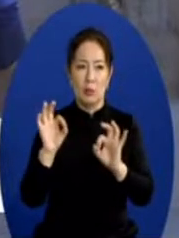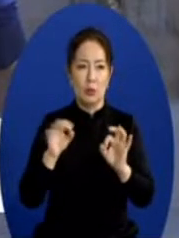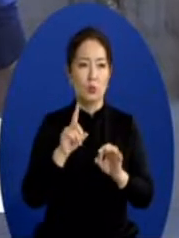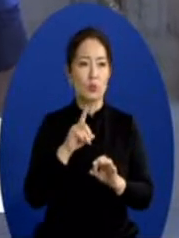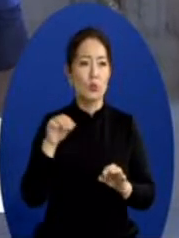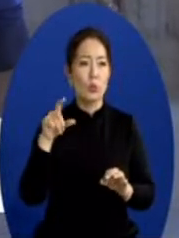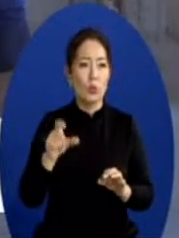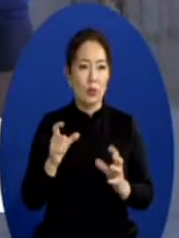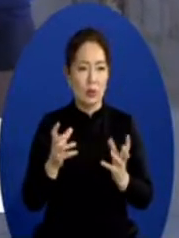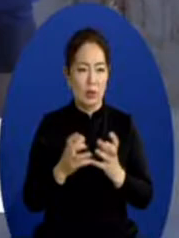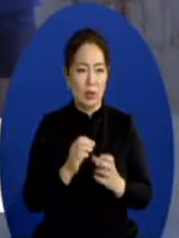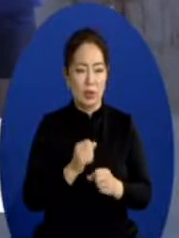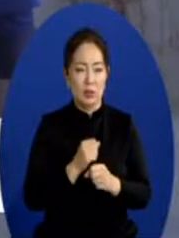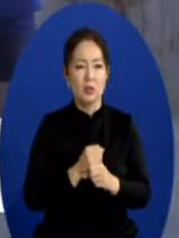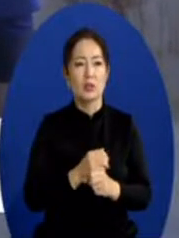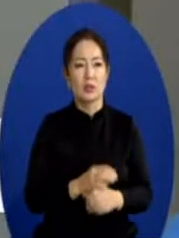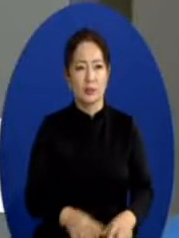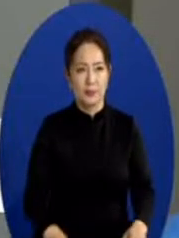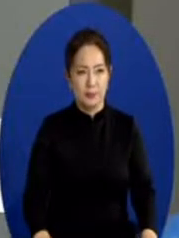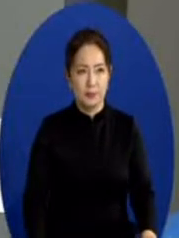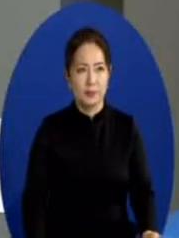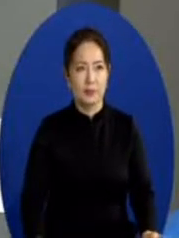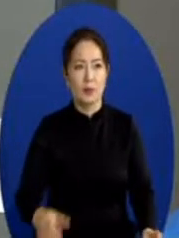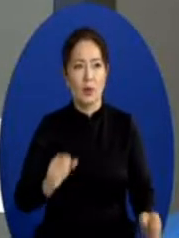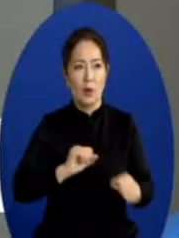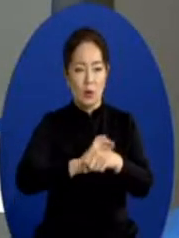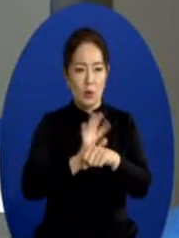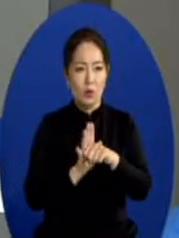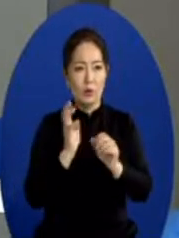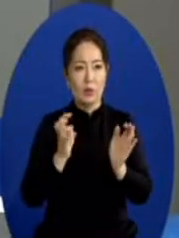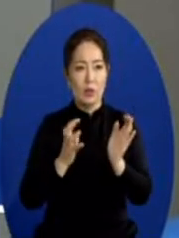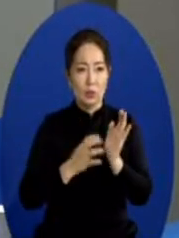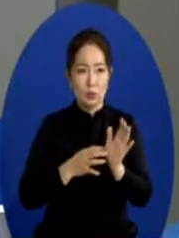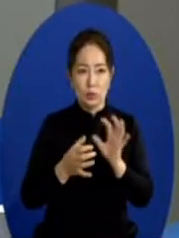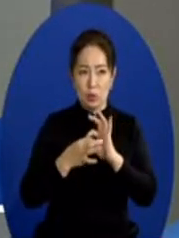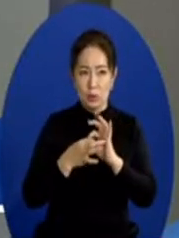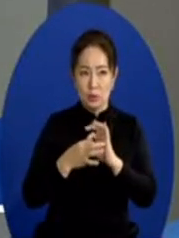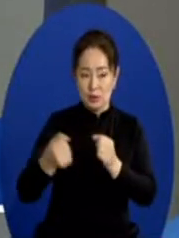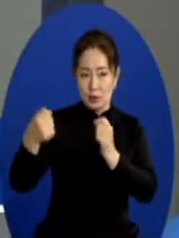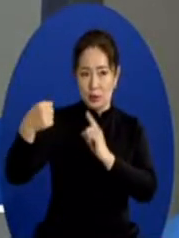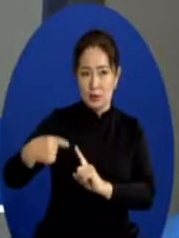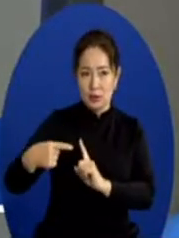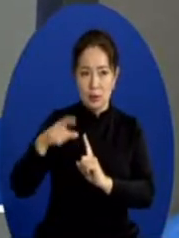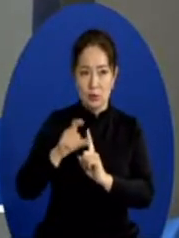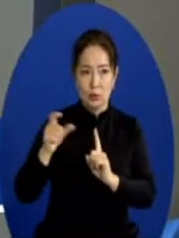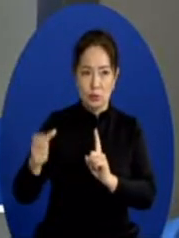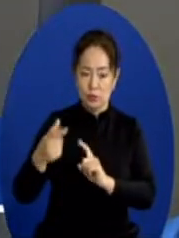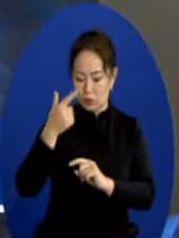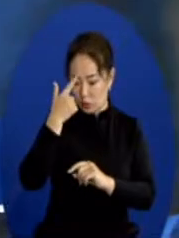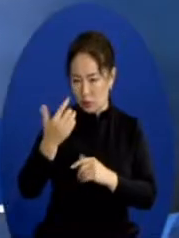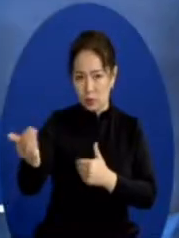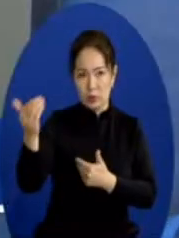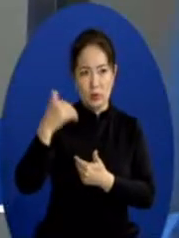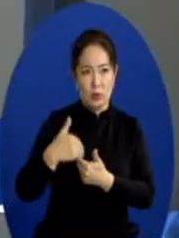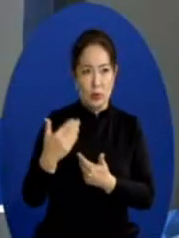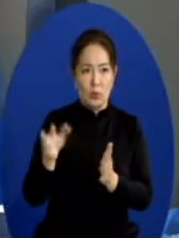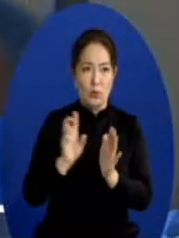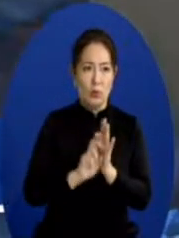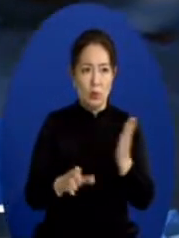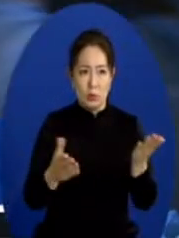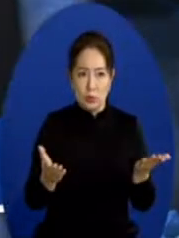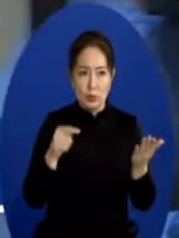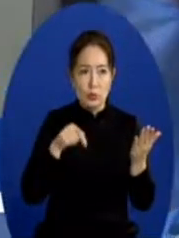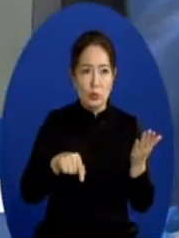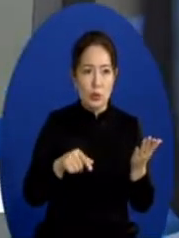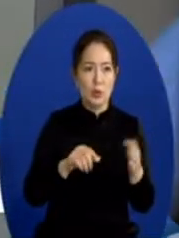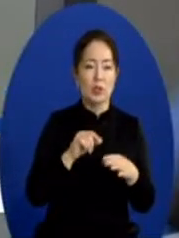учраас 100-аар хүнтэй ажиллаж байгаа юм байна. Ковид-19-оос болоод энэ цахилагч талын хүмүүс маань Монгол ирэх боломжгүй болоод тэгээд